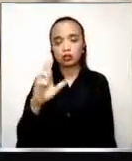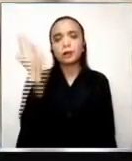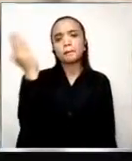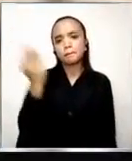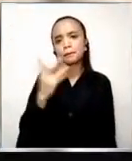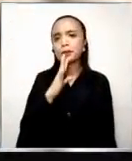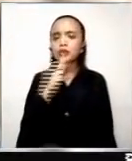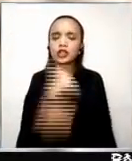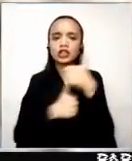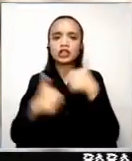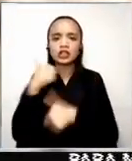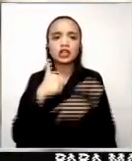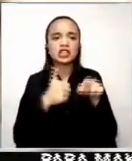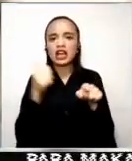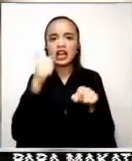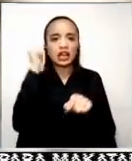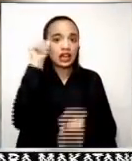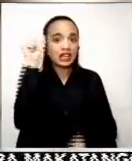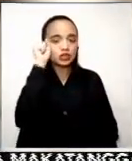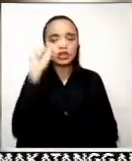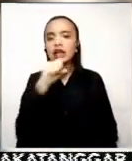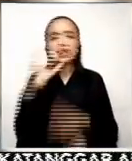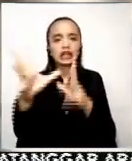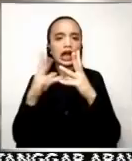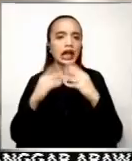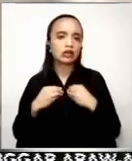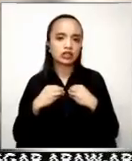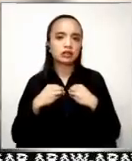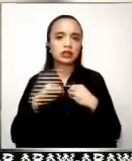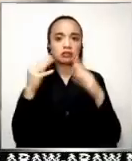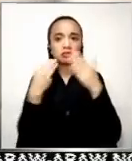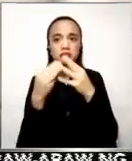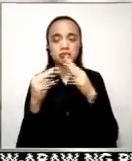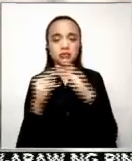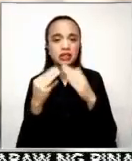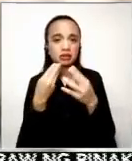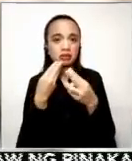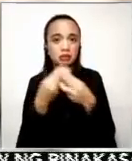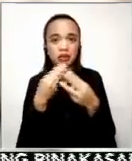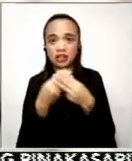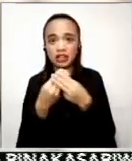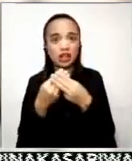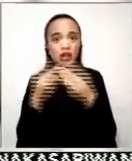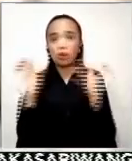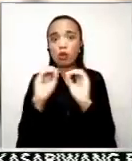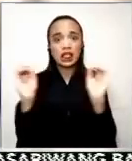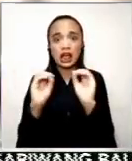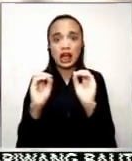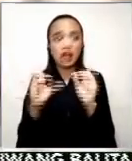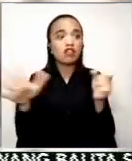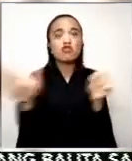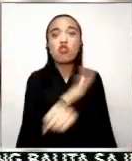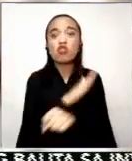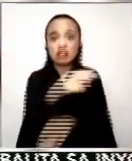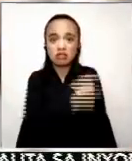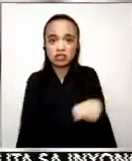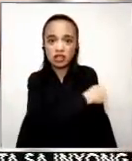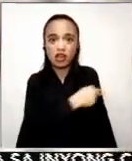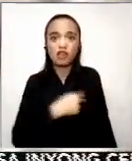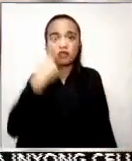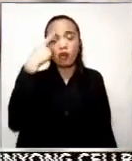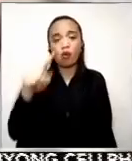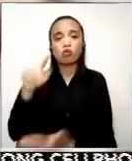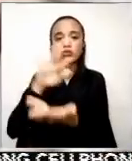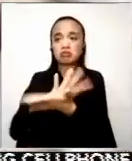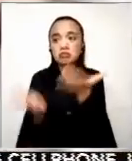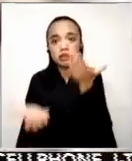si Sanchez ng ospital ng Muntinlupa dahil wala na silang espasyo para sa isang probable COVID patient. Kaya